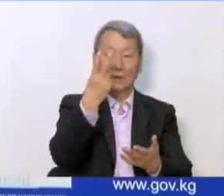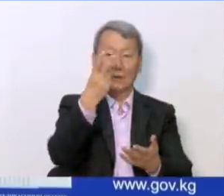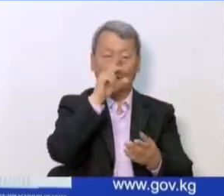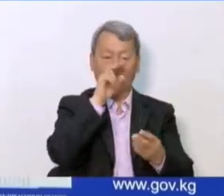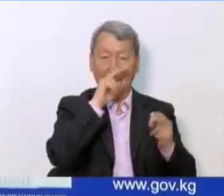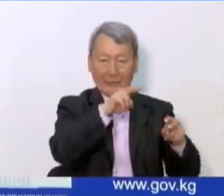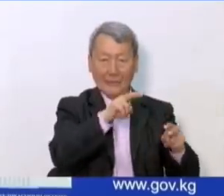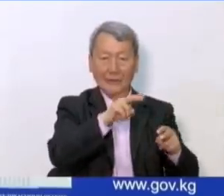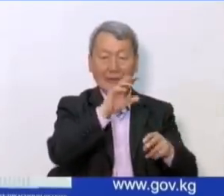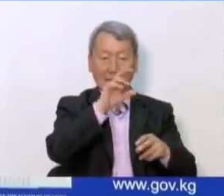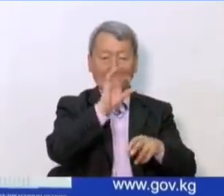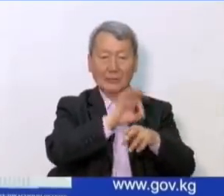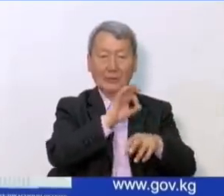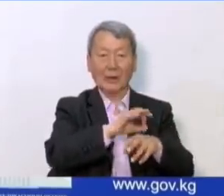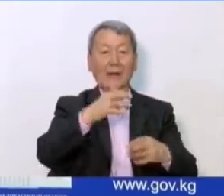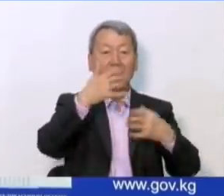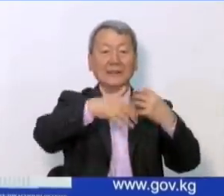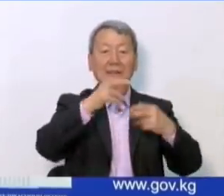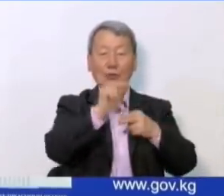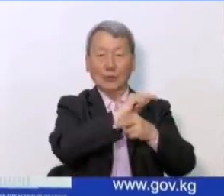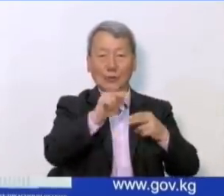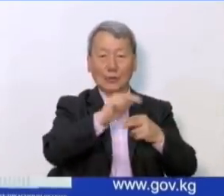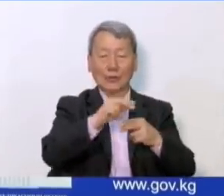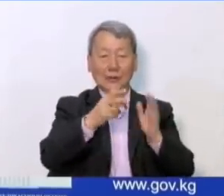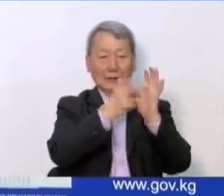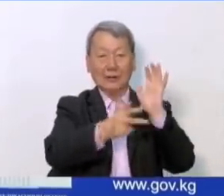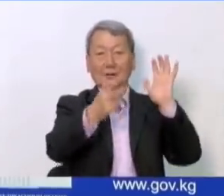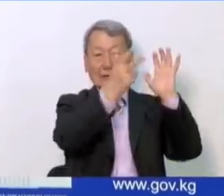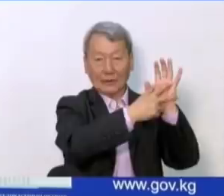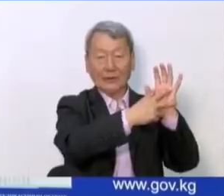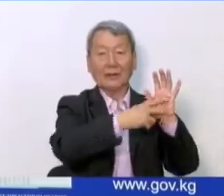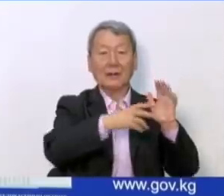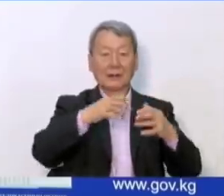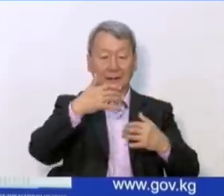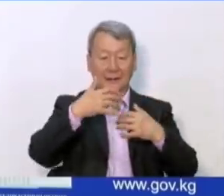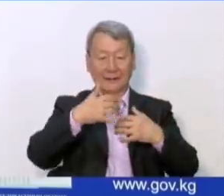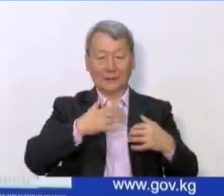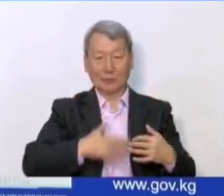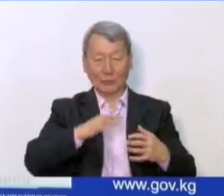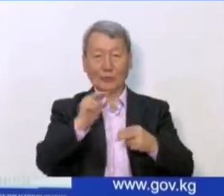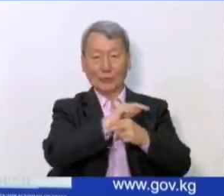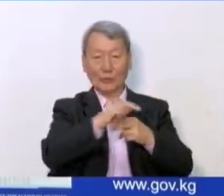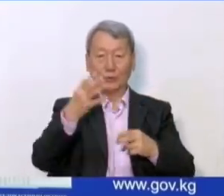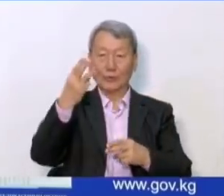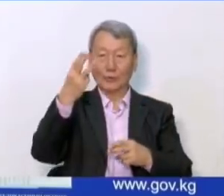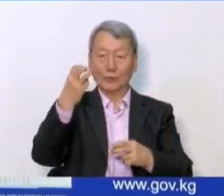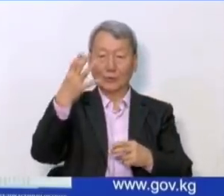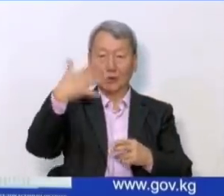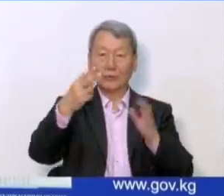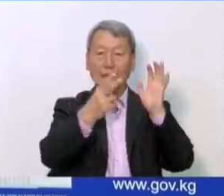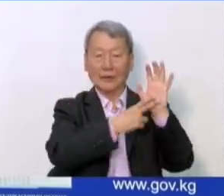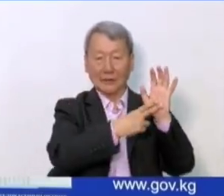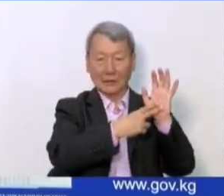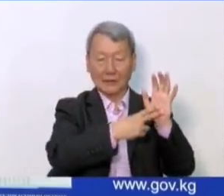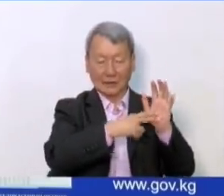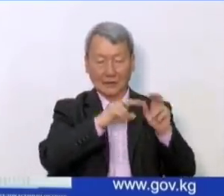туруп атат, 2 бейтап, орточо оор абалда турганы 88 болуп, канааттандыраарлык калыбында 357